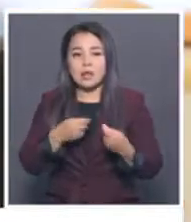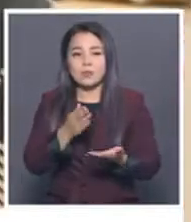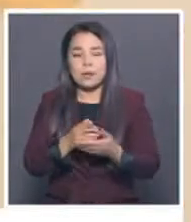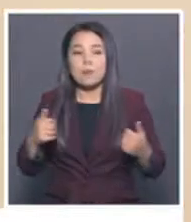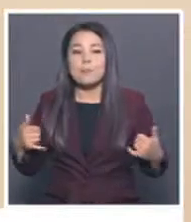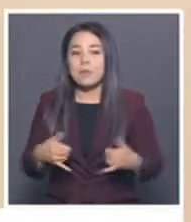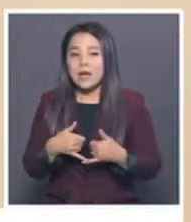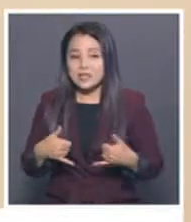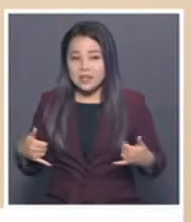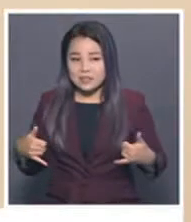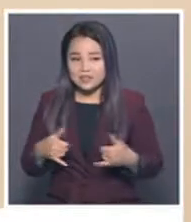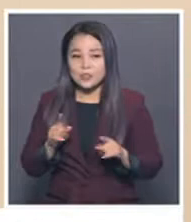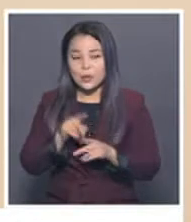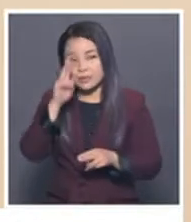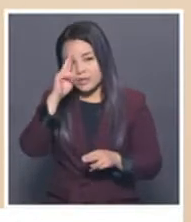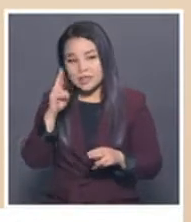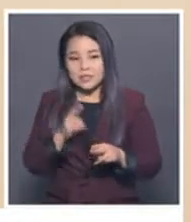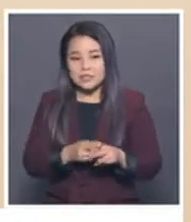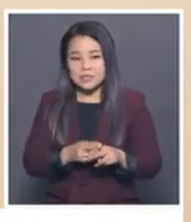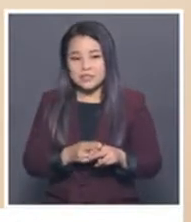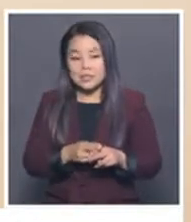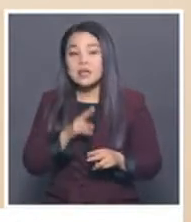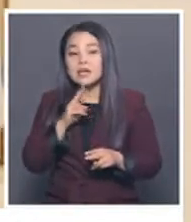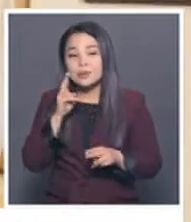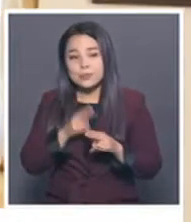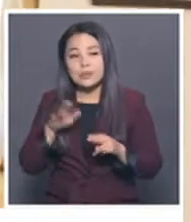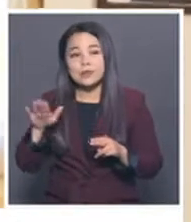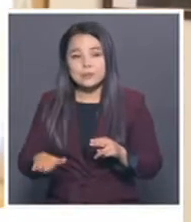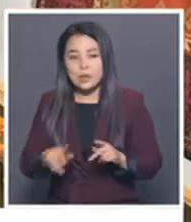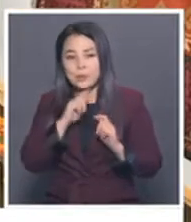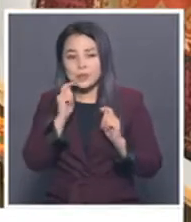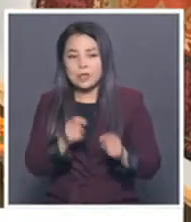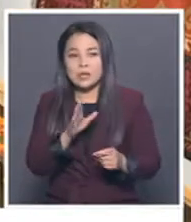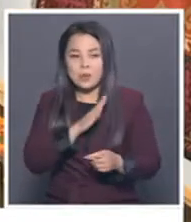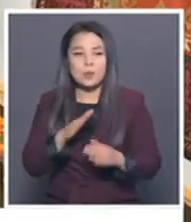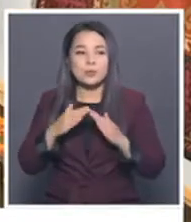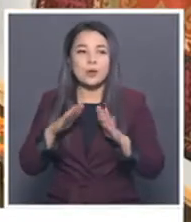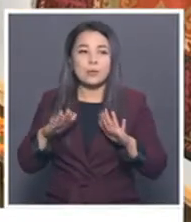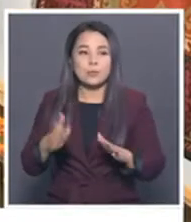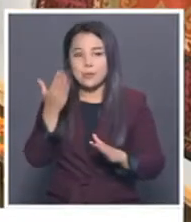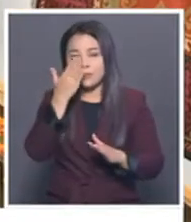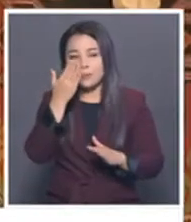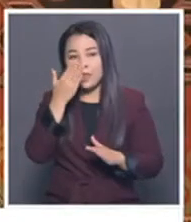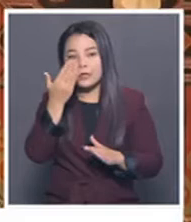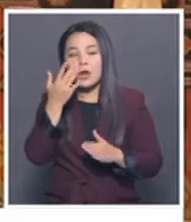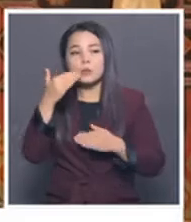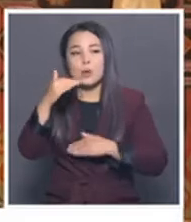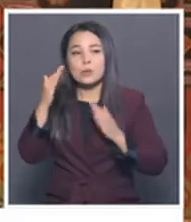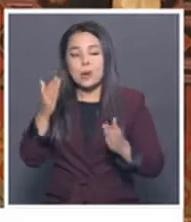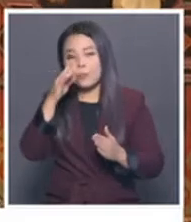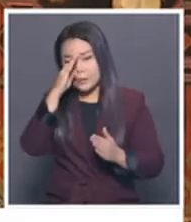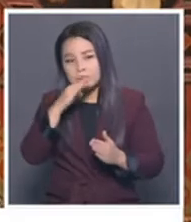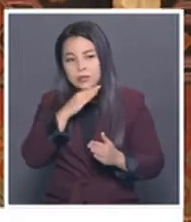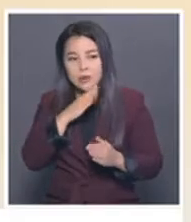мына баянды інісі сұя тартқан екен. Үй төрінде әкесінің сұсты сүреті. Қара барқыт